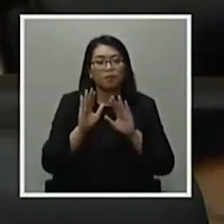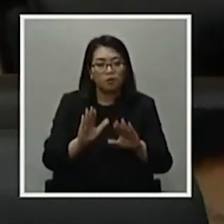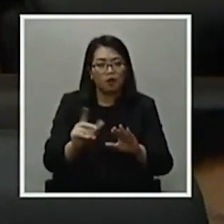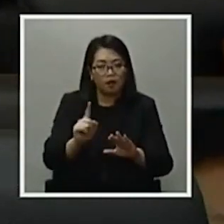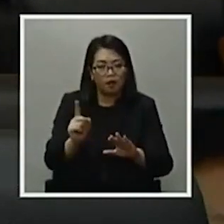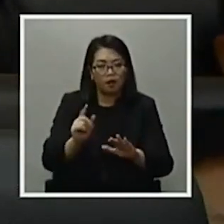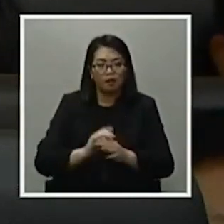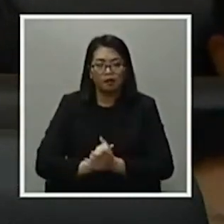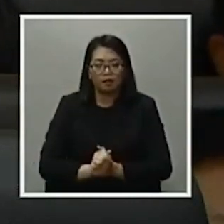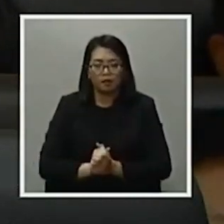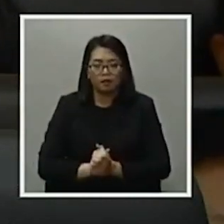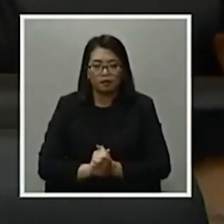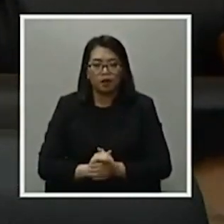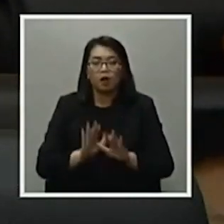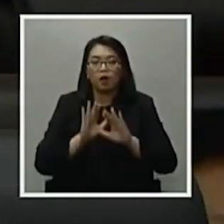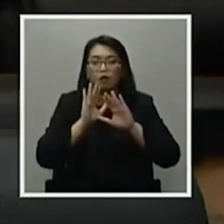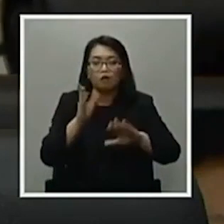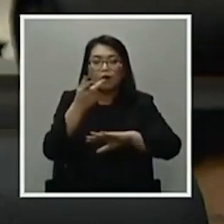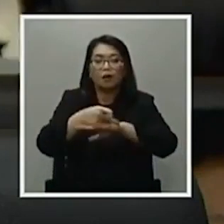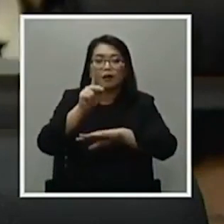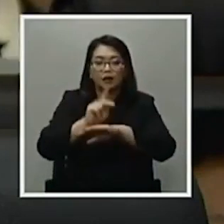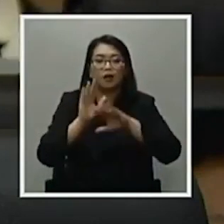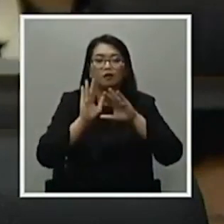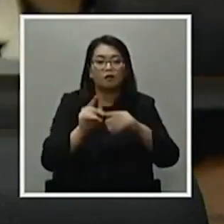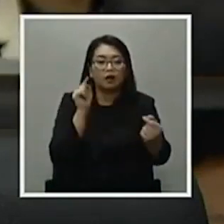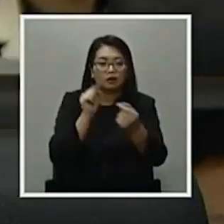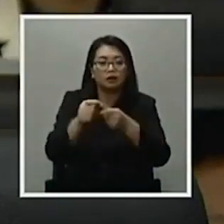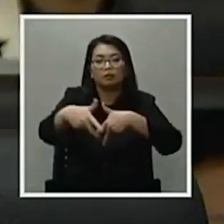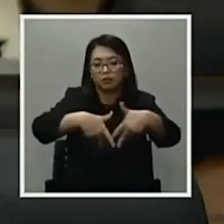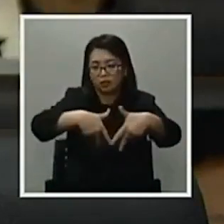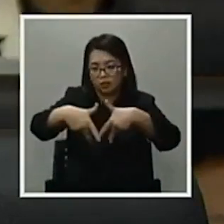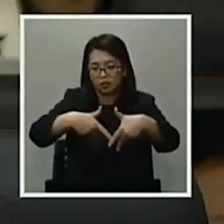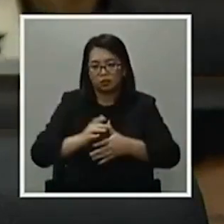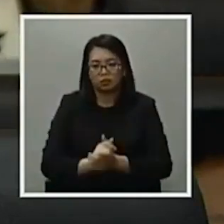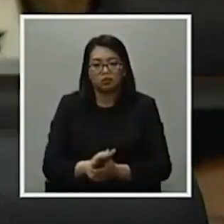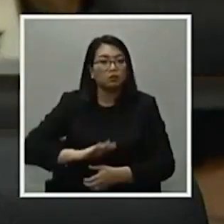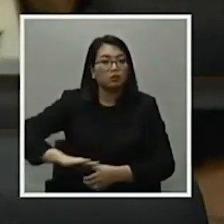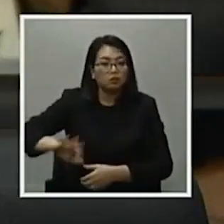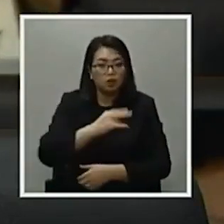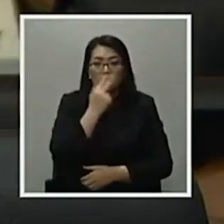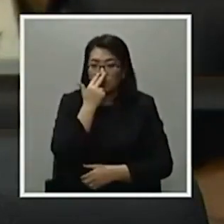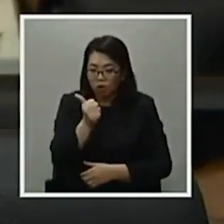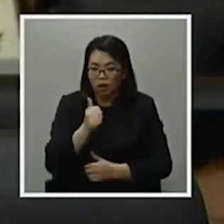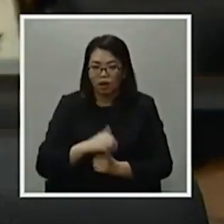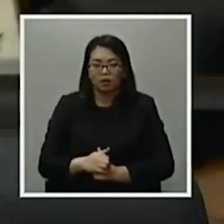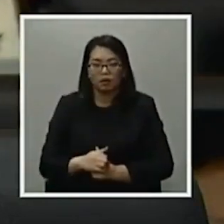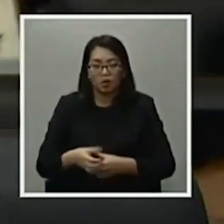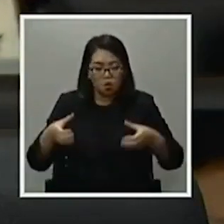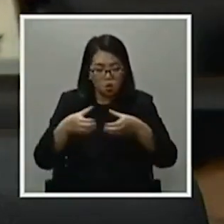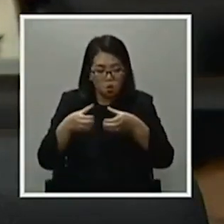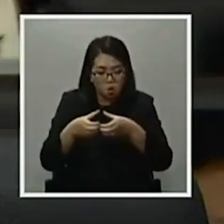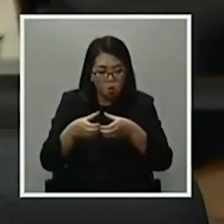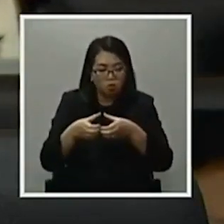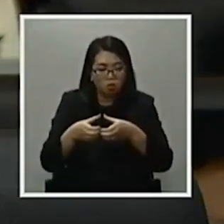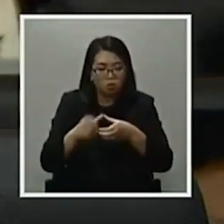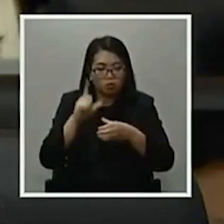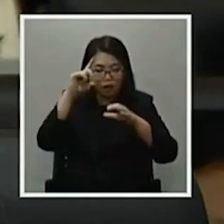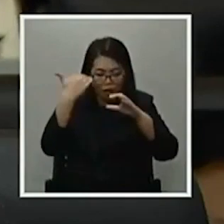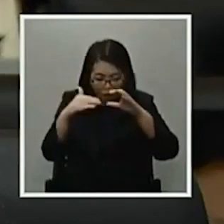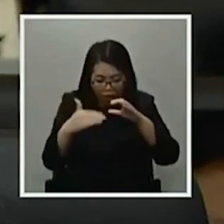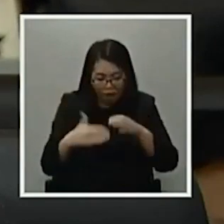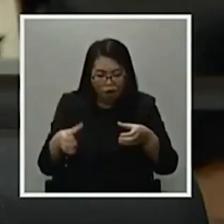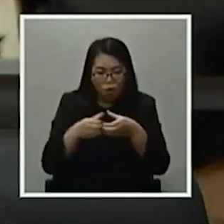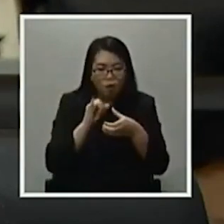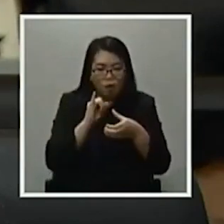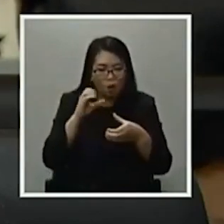เรียนนำผมเรียนท่านประธานผ่านไปยังประชาชนนะครับว่าเราสามารถที่จะไปทลายกรุ๊ปไลน์